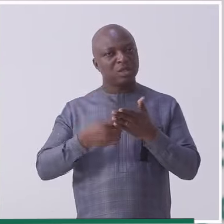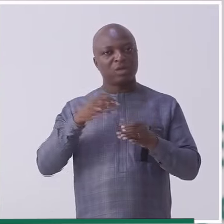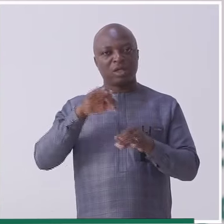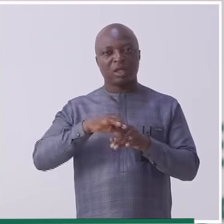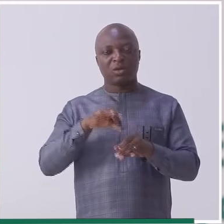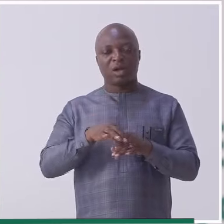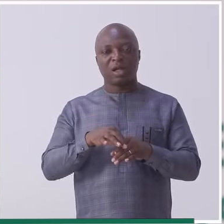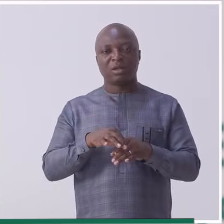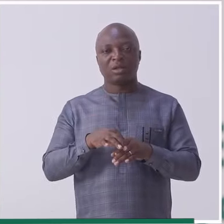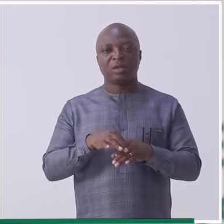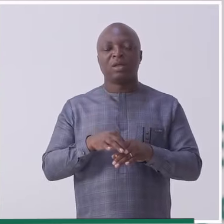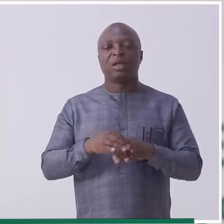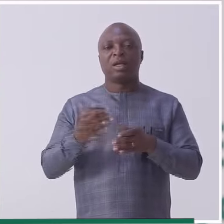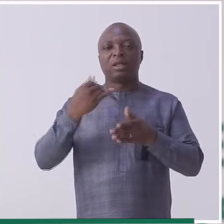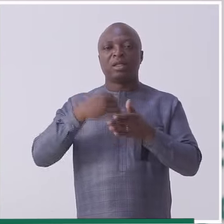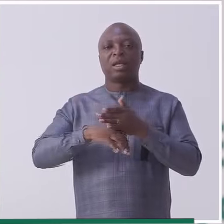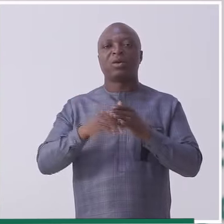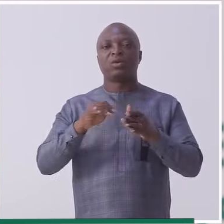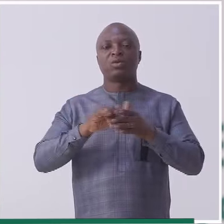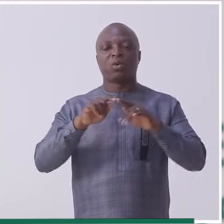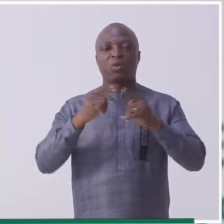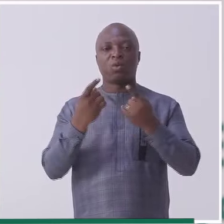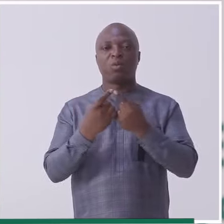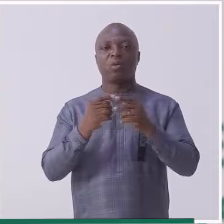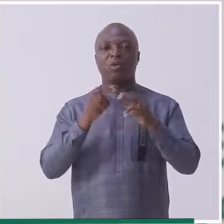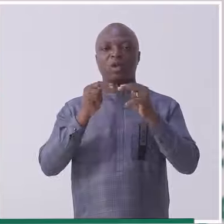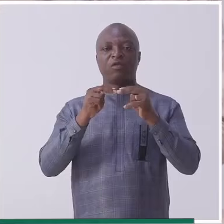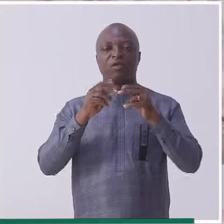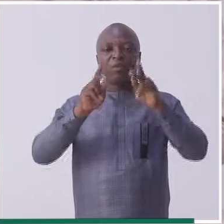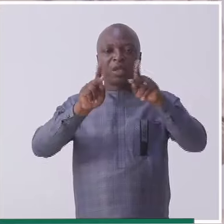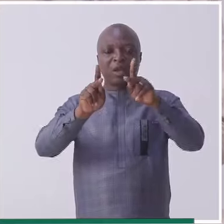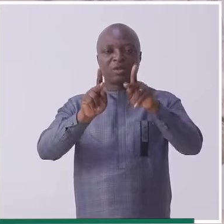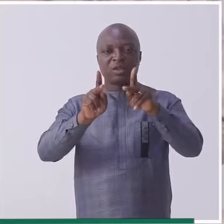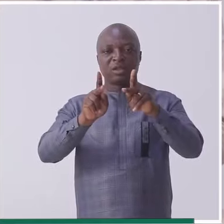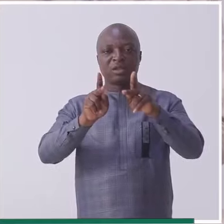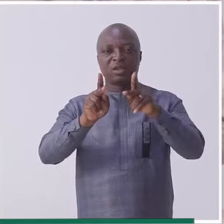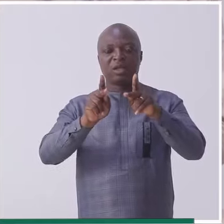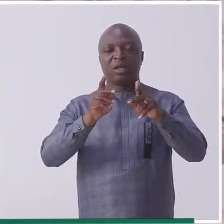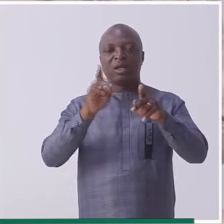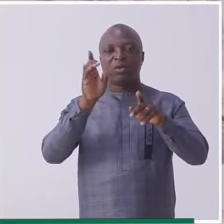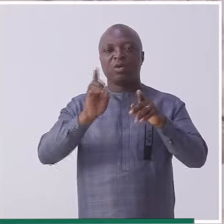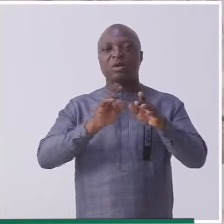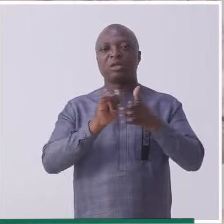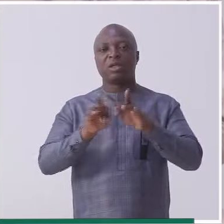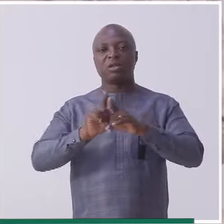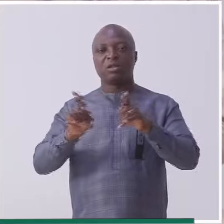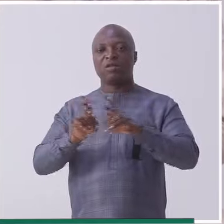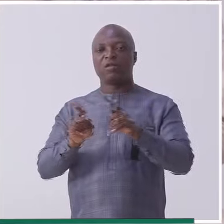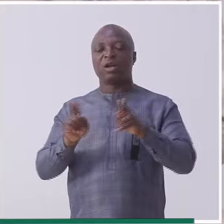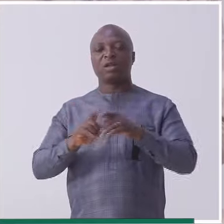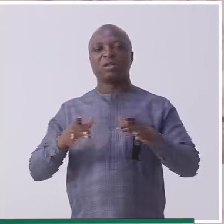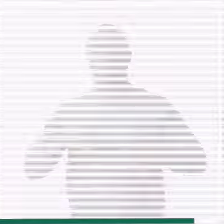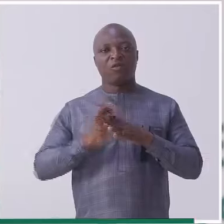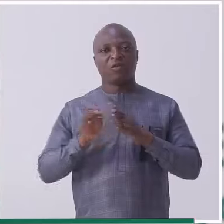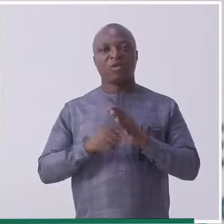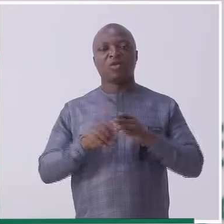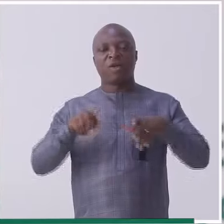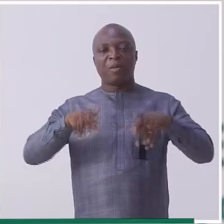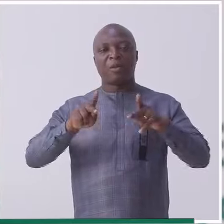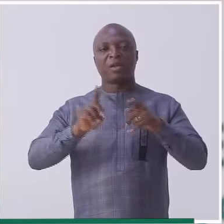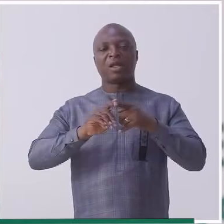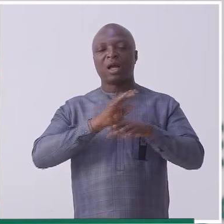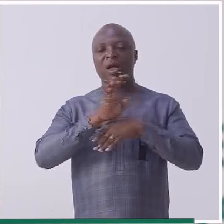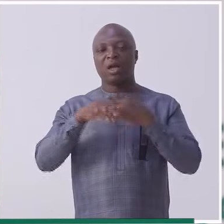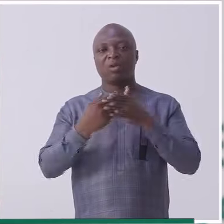électorales, intègrent une forte dimension pédagogique. Et donc, ces différentes sensibilisations permettent à